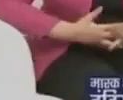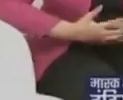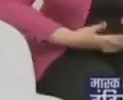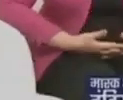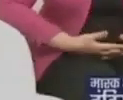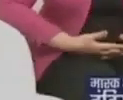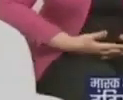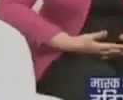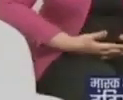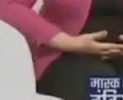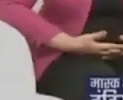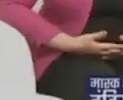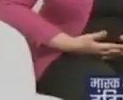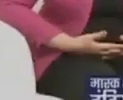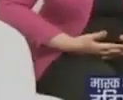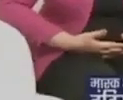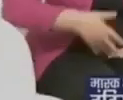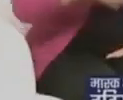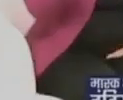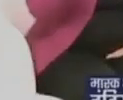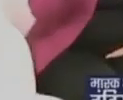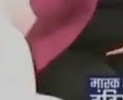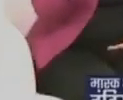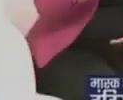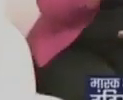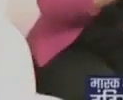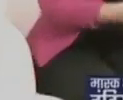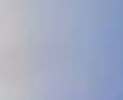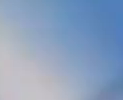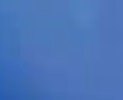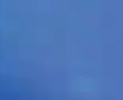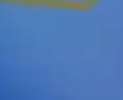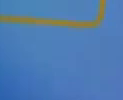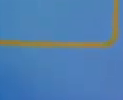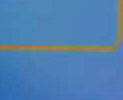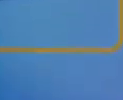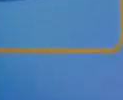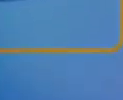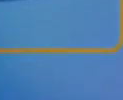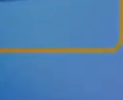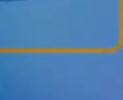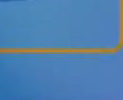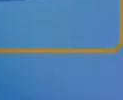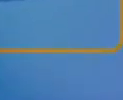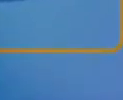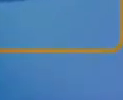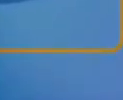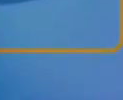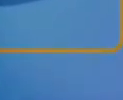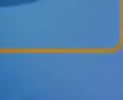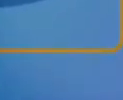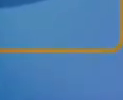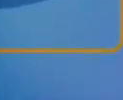भी, और इसीलिए जब भी अपने घर से बाहर निकले अपने मुंह और नाक को ढक के रखें। मास्क अप इंडिया।